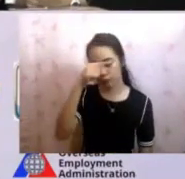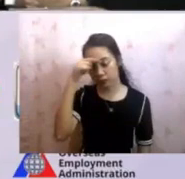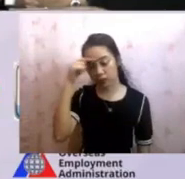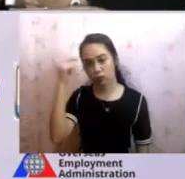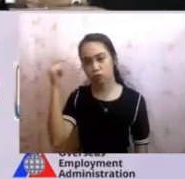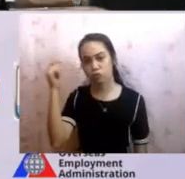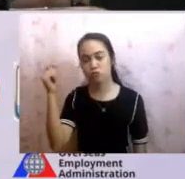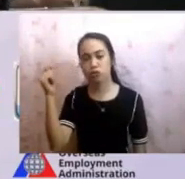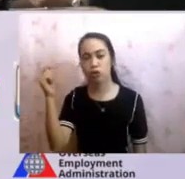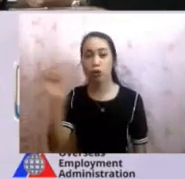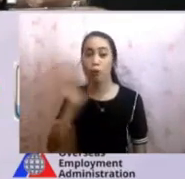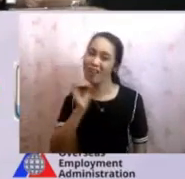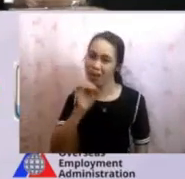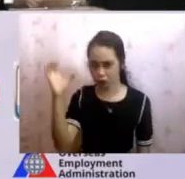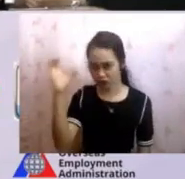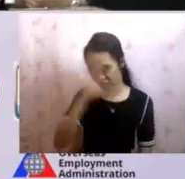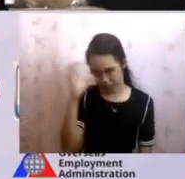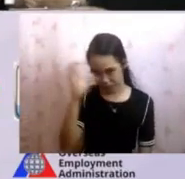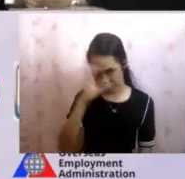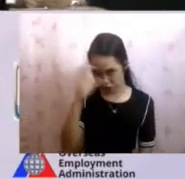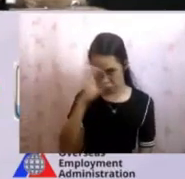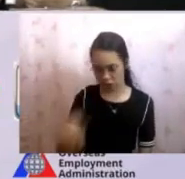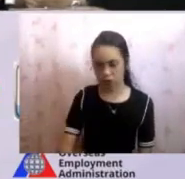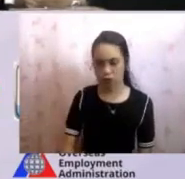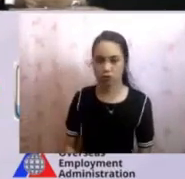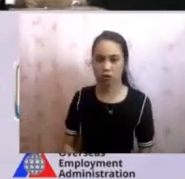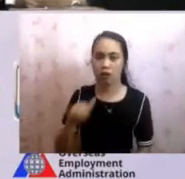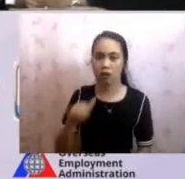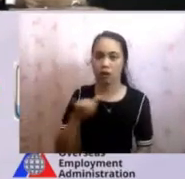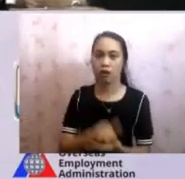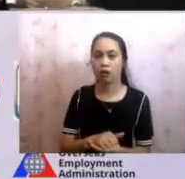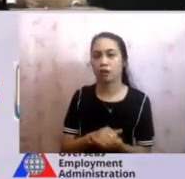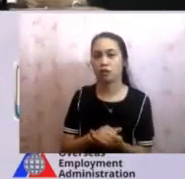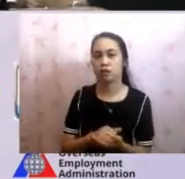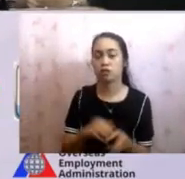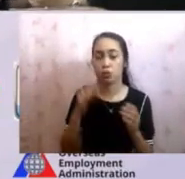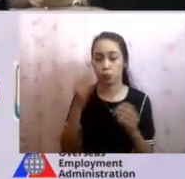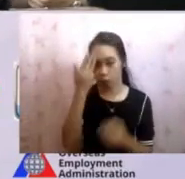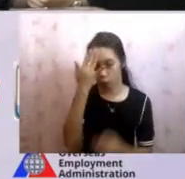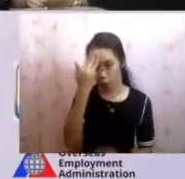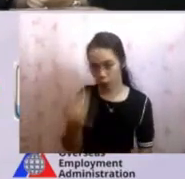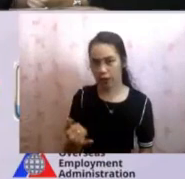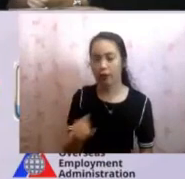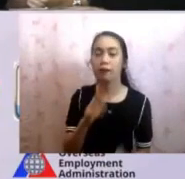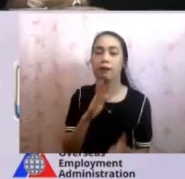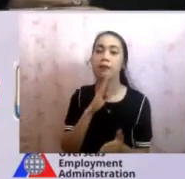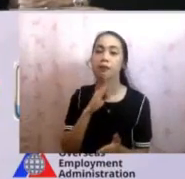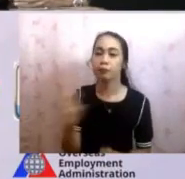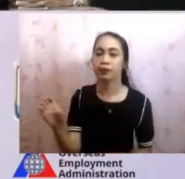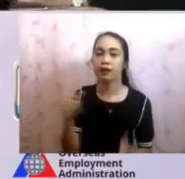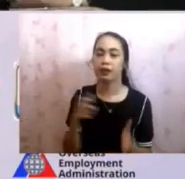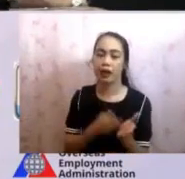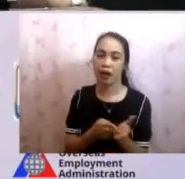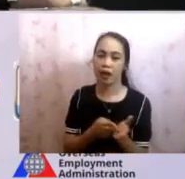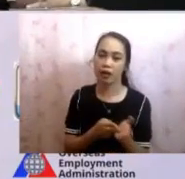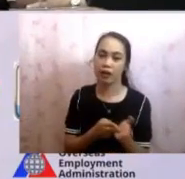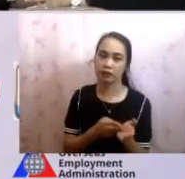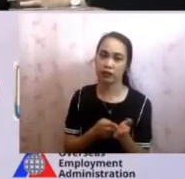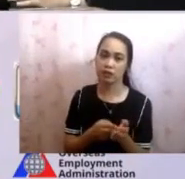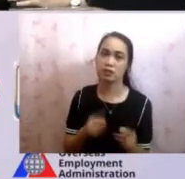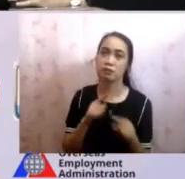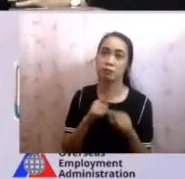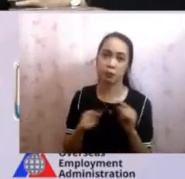mo, lain sa gaayo, grabe na sad siguro kalakas na ako kung nadawat pa ako ato nga kumpanya ha. If ingon ato ako ang